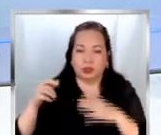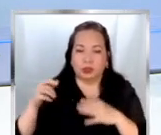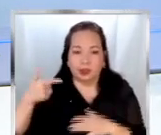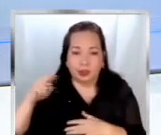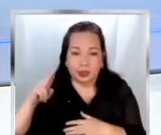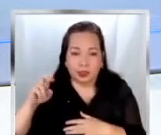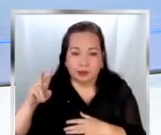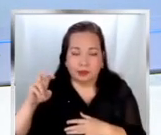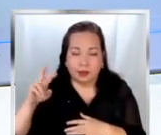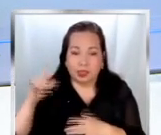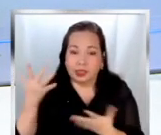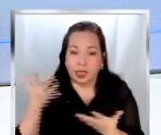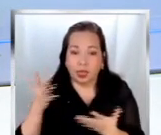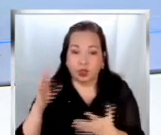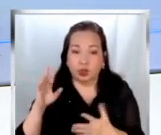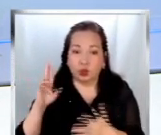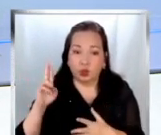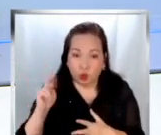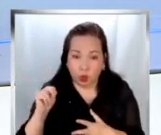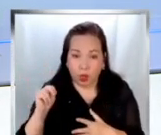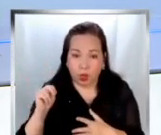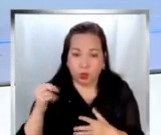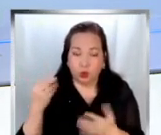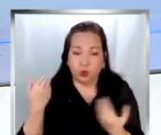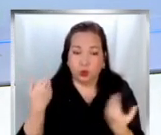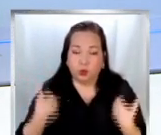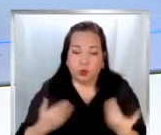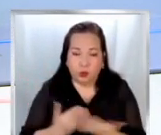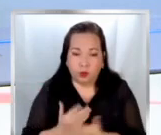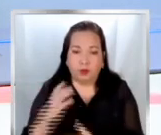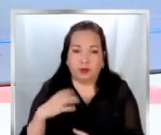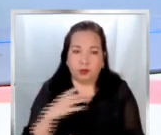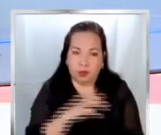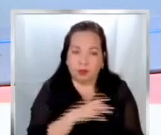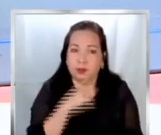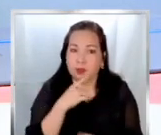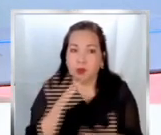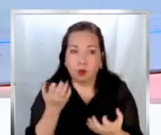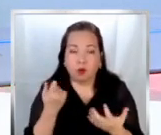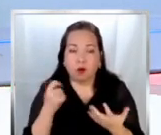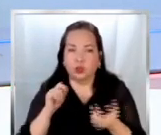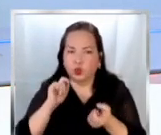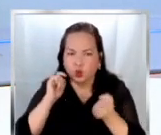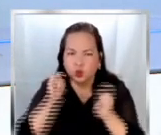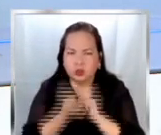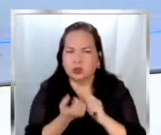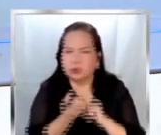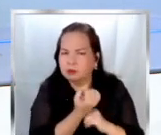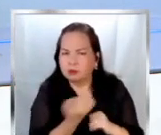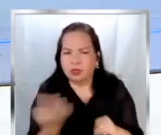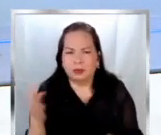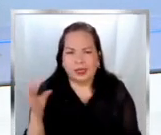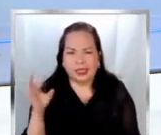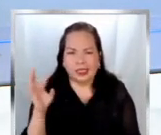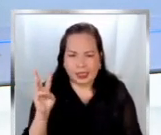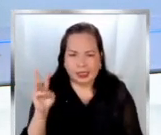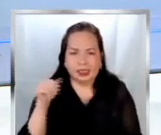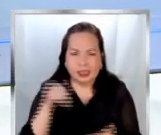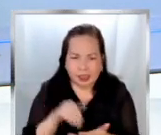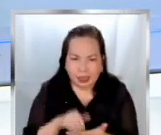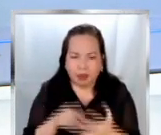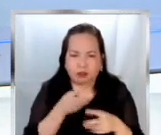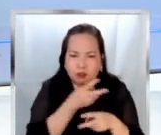nilang ripasuin o i-review ngayon ang nasa 6,000 na anti-drug na operasyon ng pulisya kung saan may